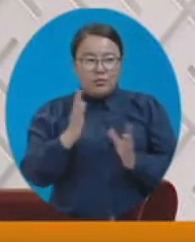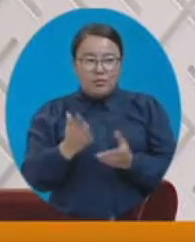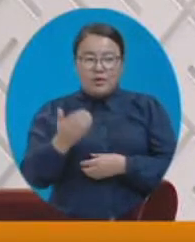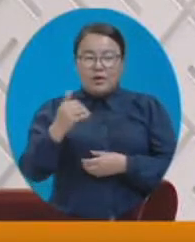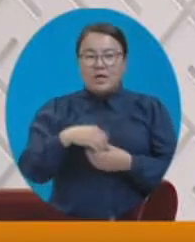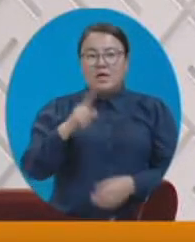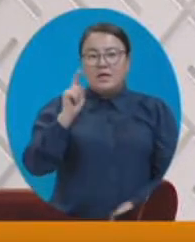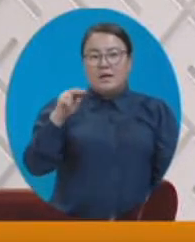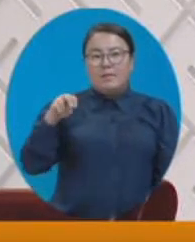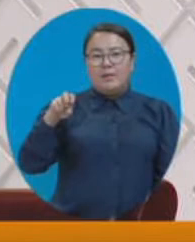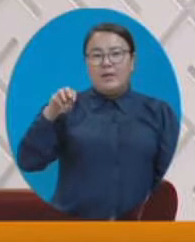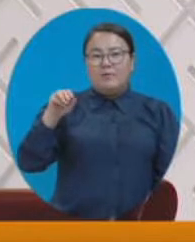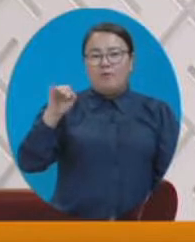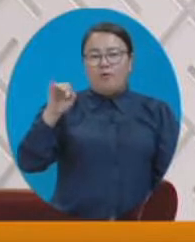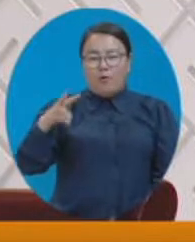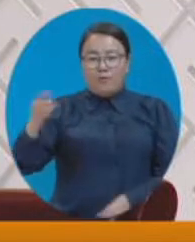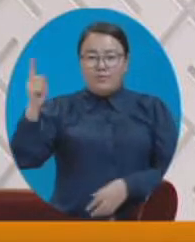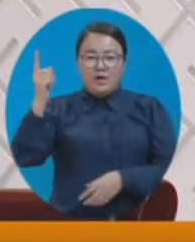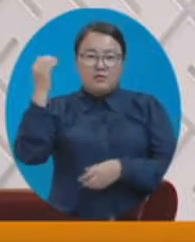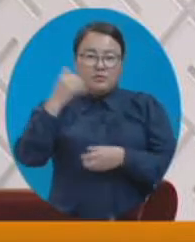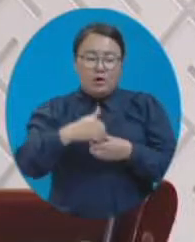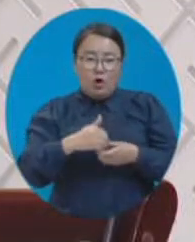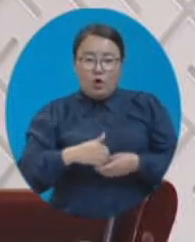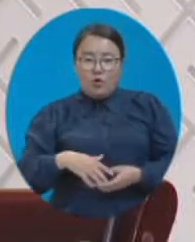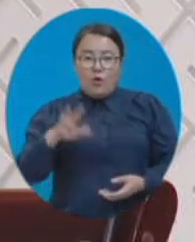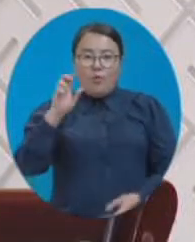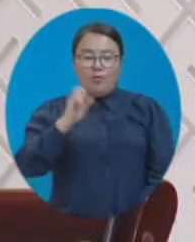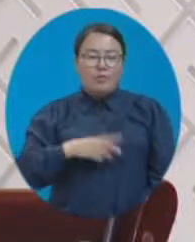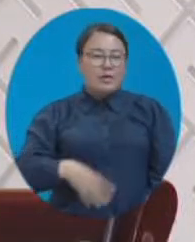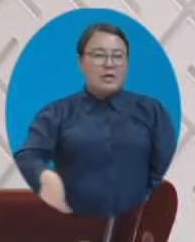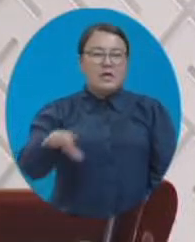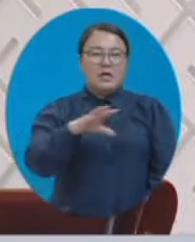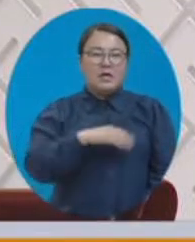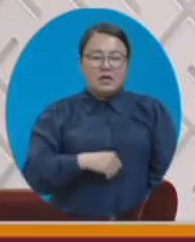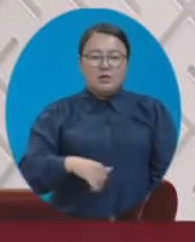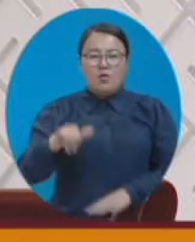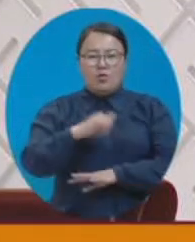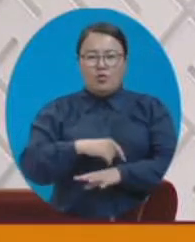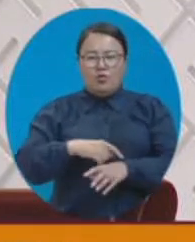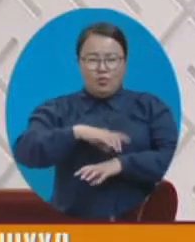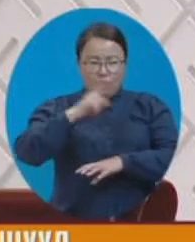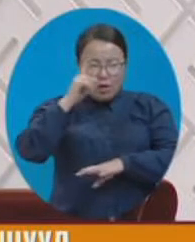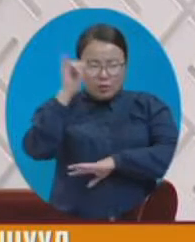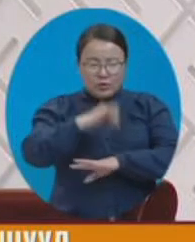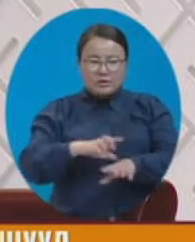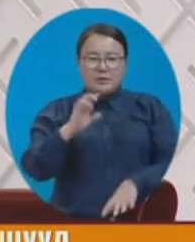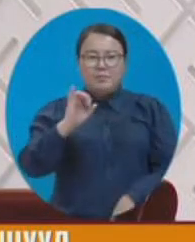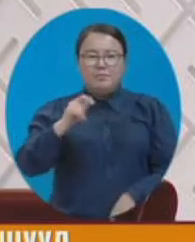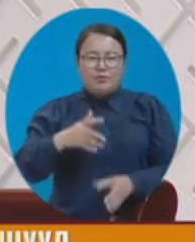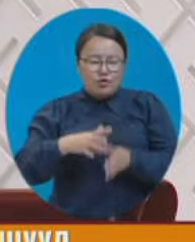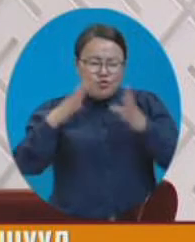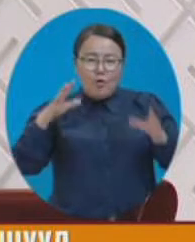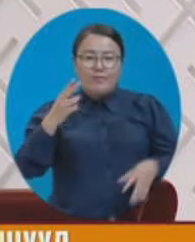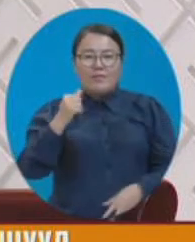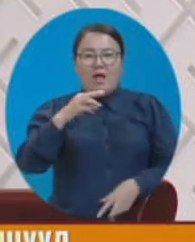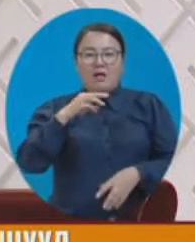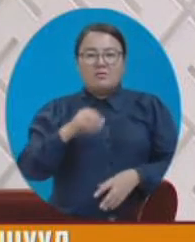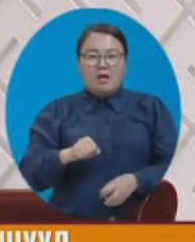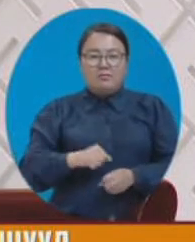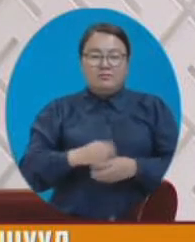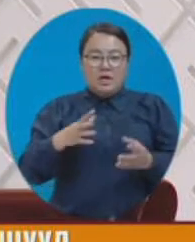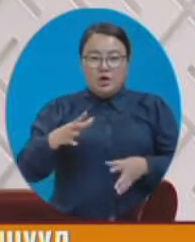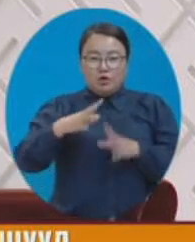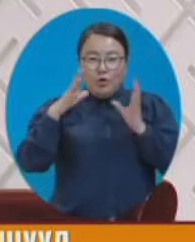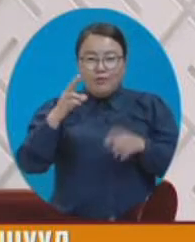байгаа нэг платформ, нэг дэд бүтцэд оруулж интеграцинд оруулж бид нэр одоо бүрд дулс орон даяараа big data-г бүрдүүлэх болцоотой.